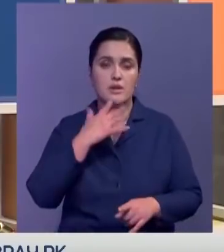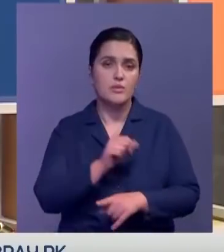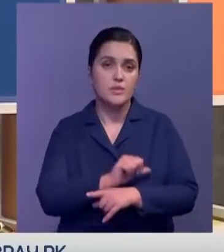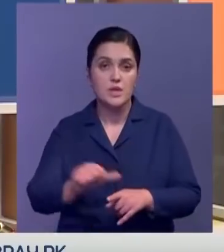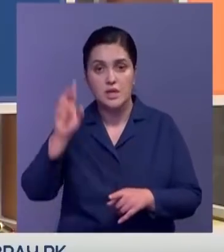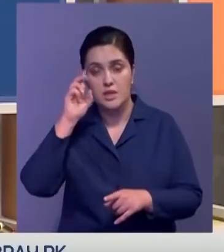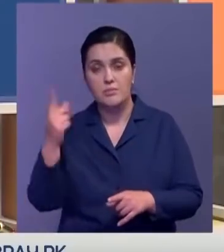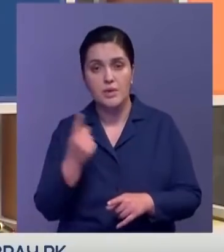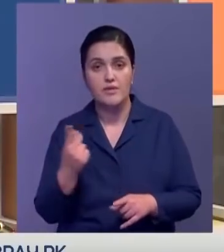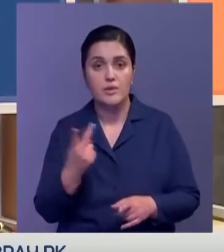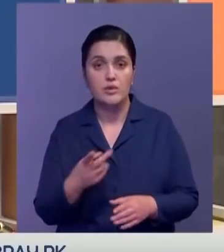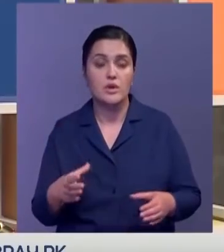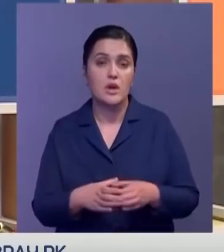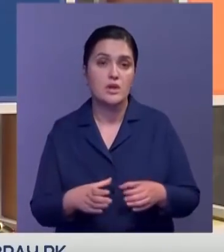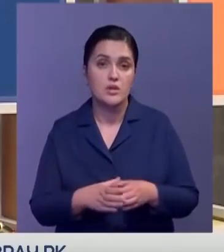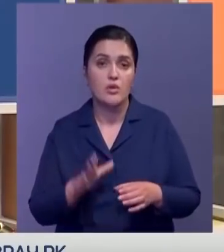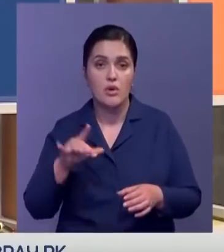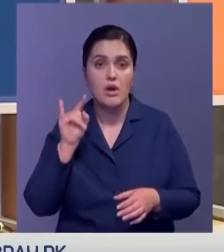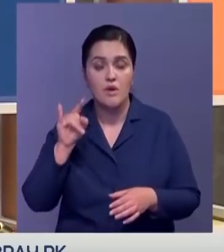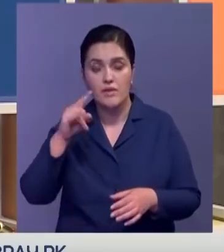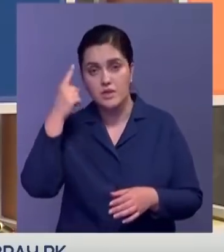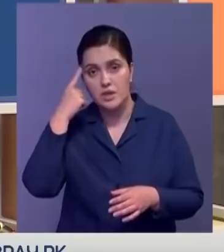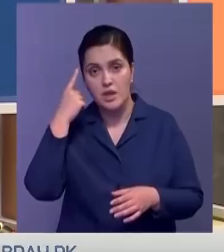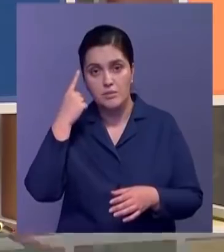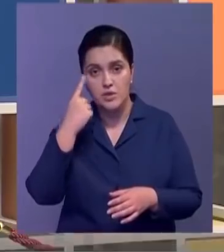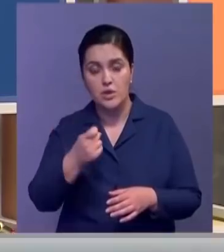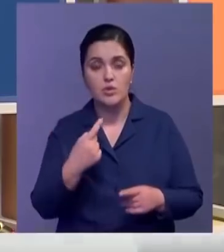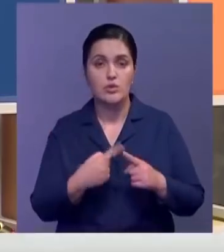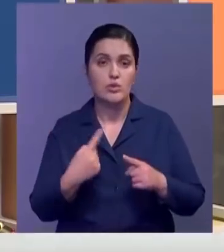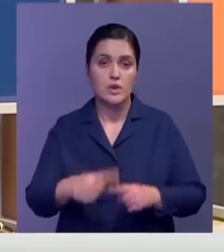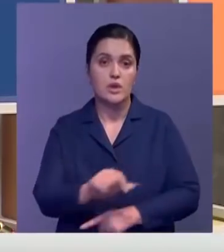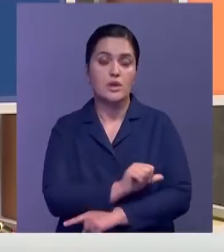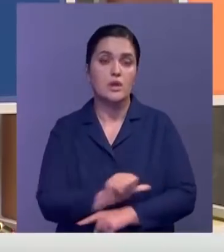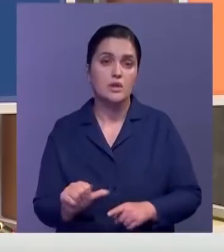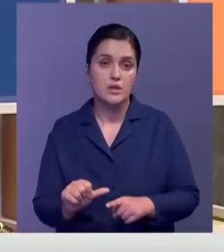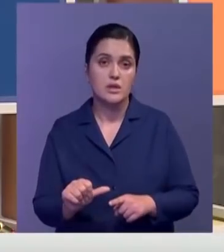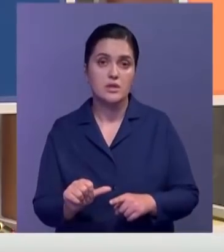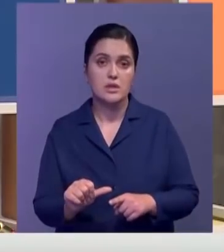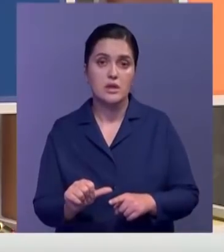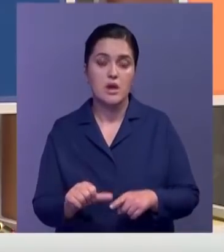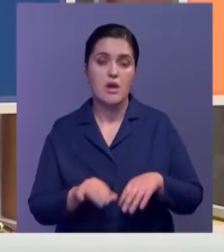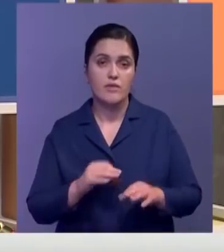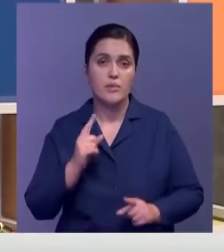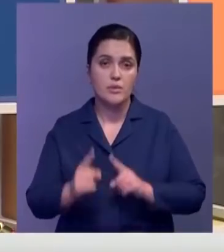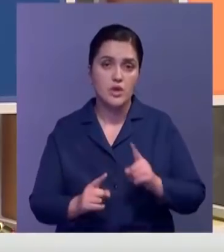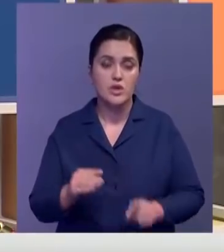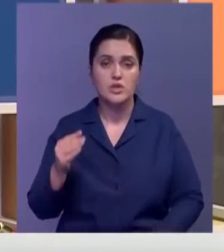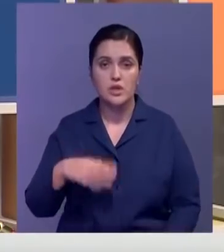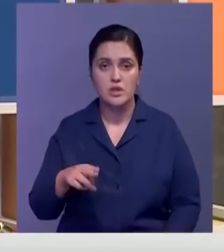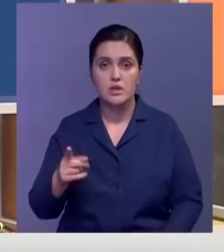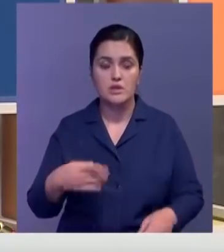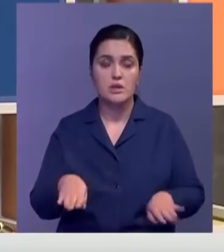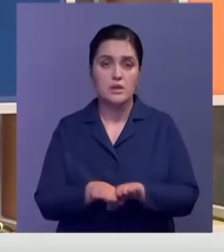авиасообщение. Другие границы, как бы автопереходы и ЖД, там закрыты. Соответственно, в ближайшее